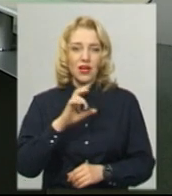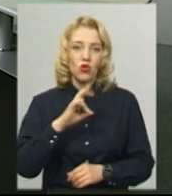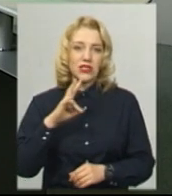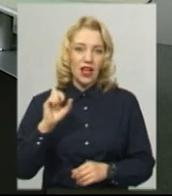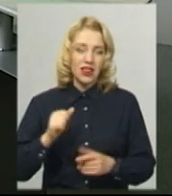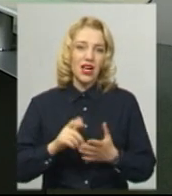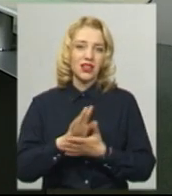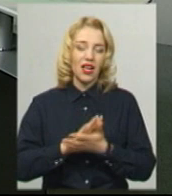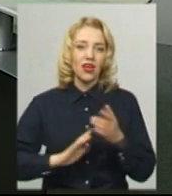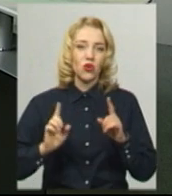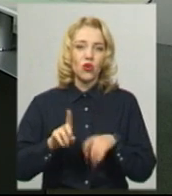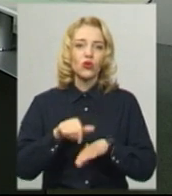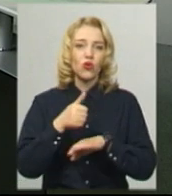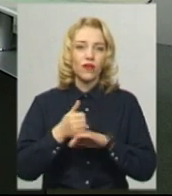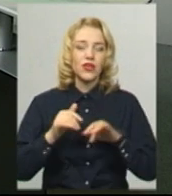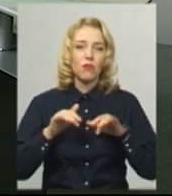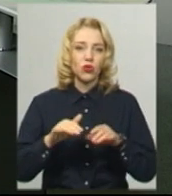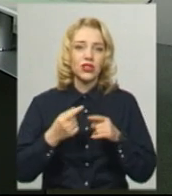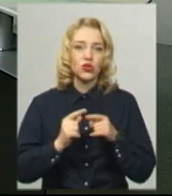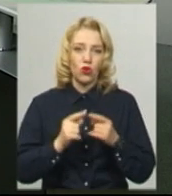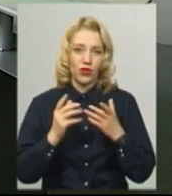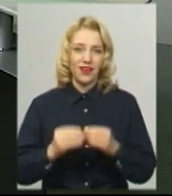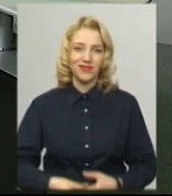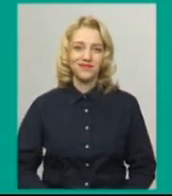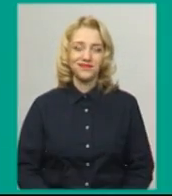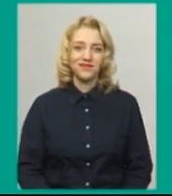Фіновська. Далі коротко про головні події цього дня.